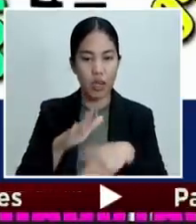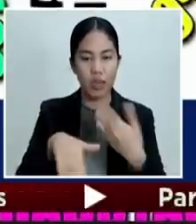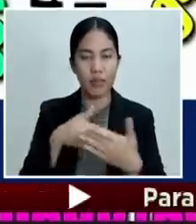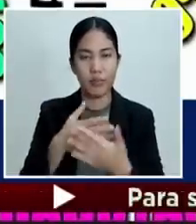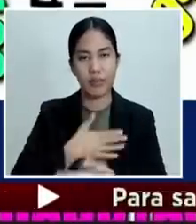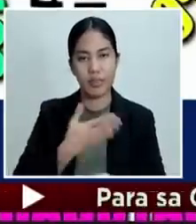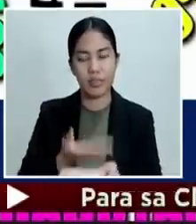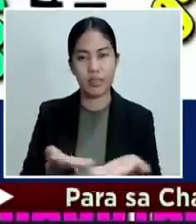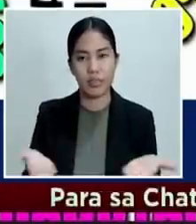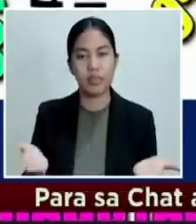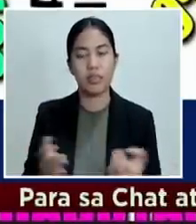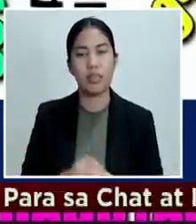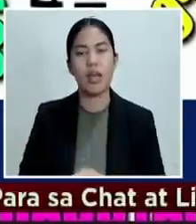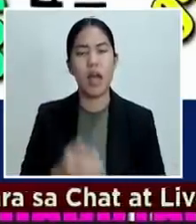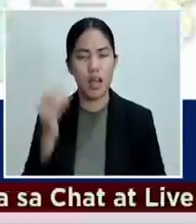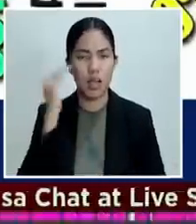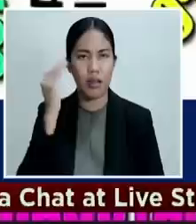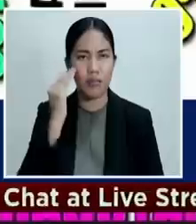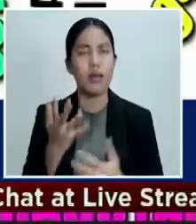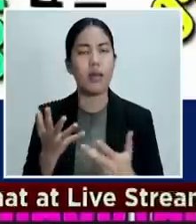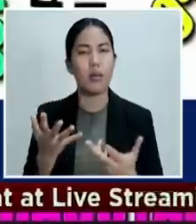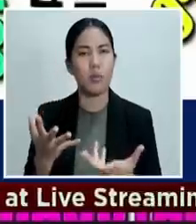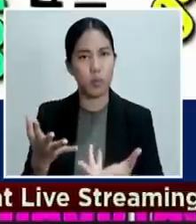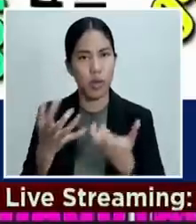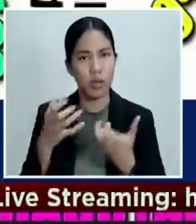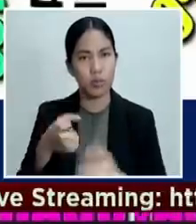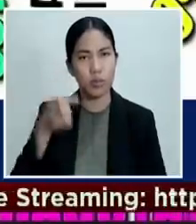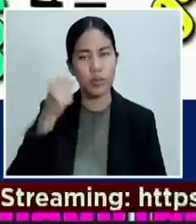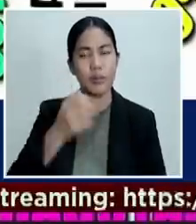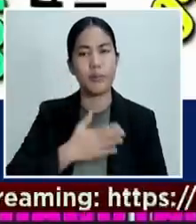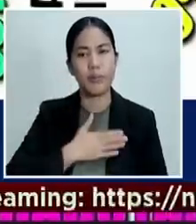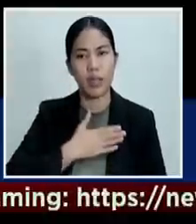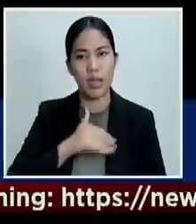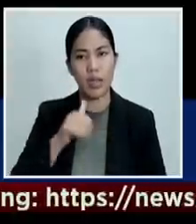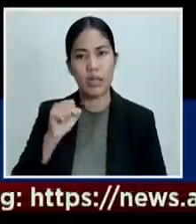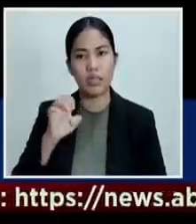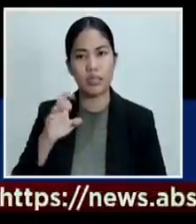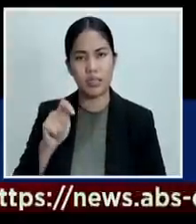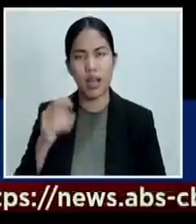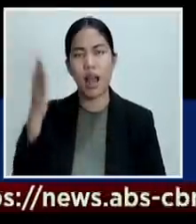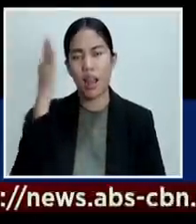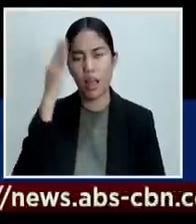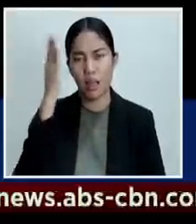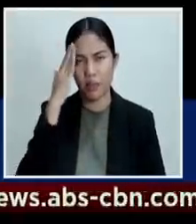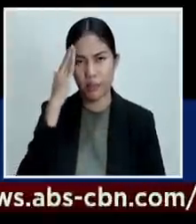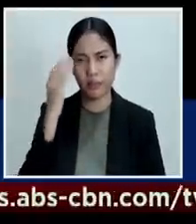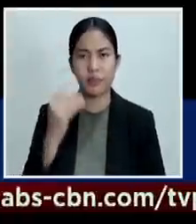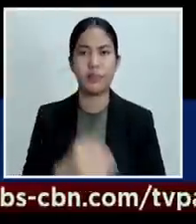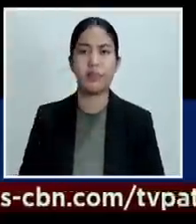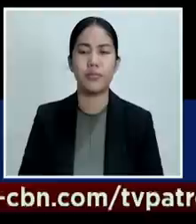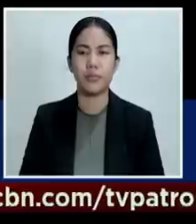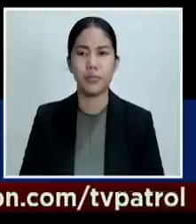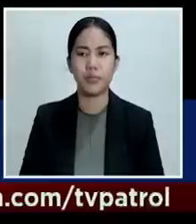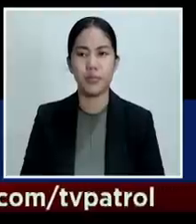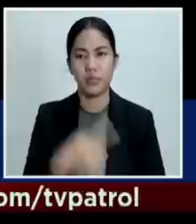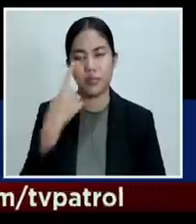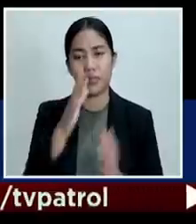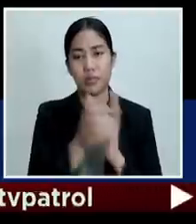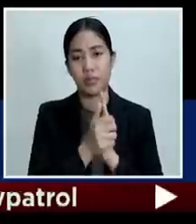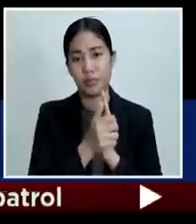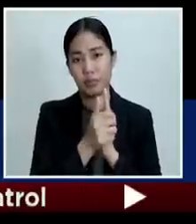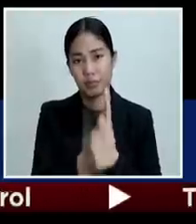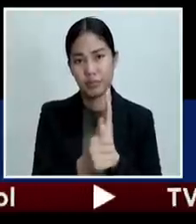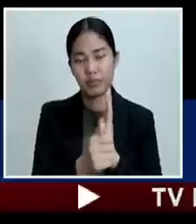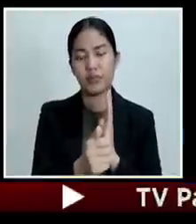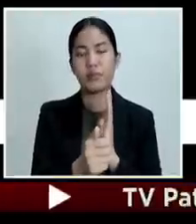want to freeze my assets. Hindi naman tayo pinanganak kahapon. Para sa isang eksperto sa counterterrorism,